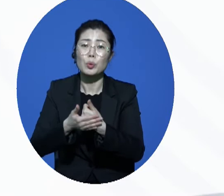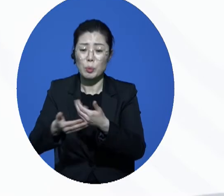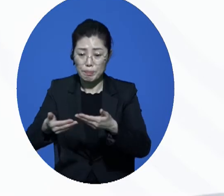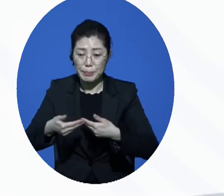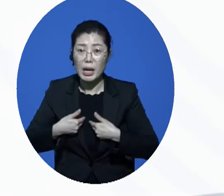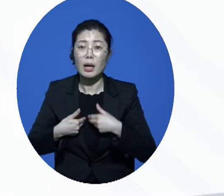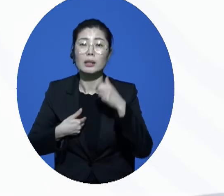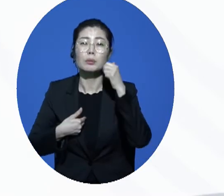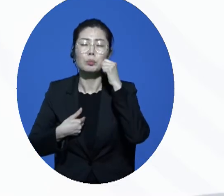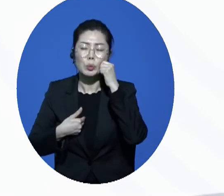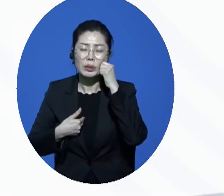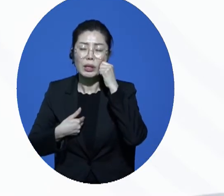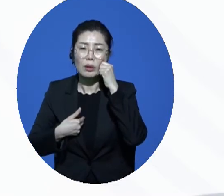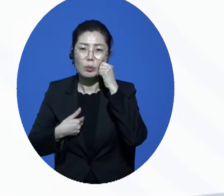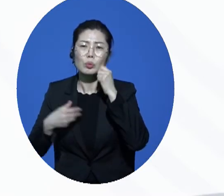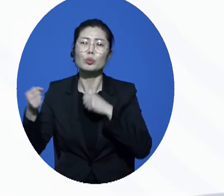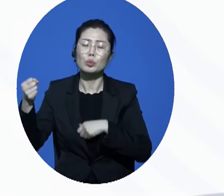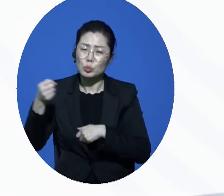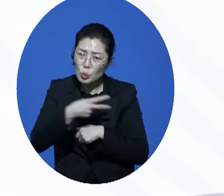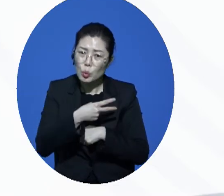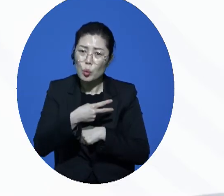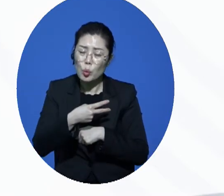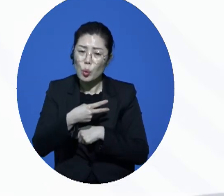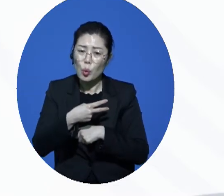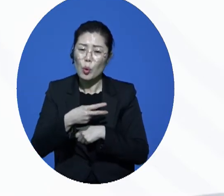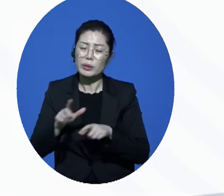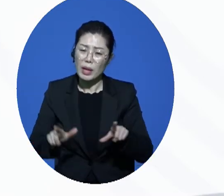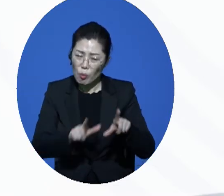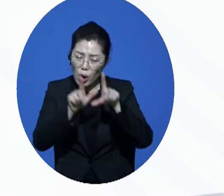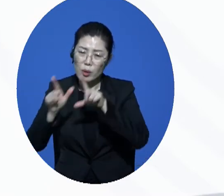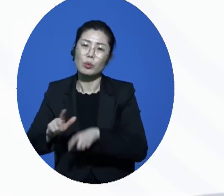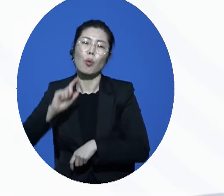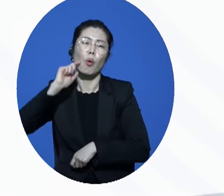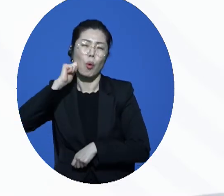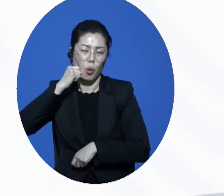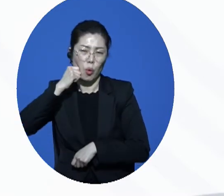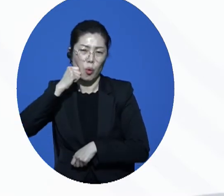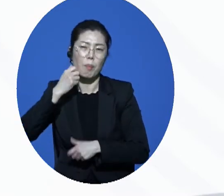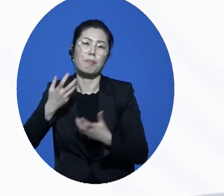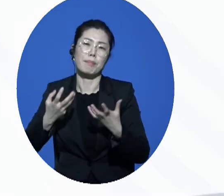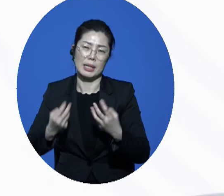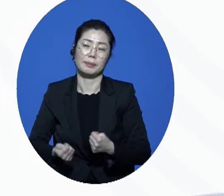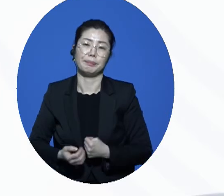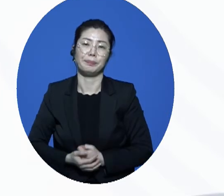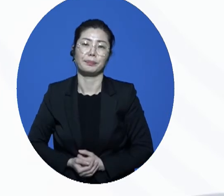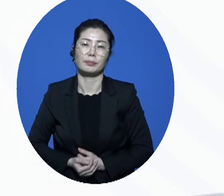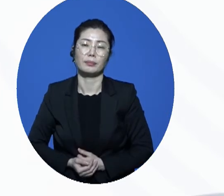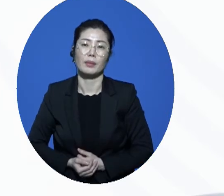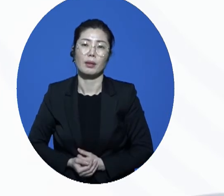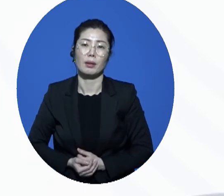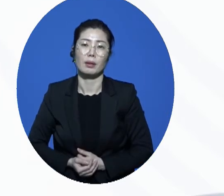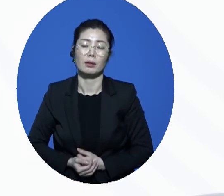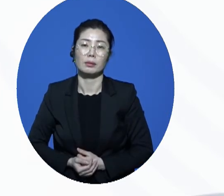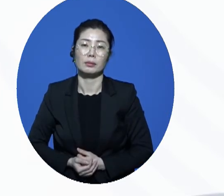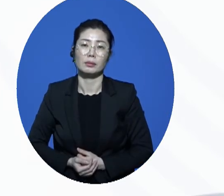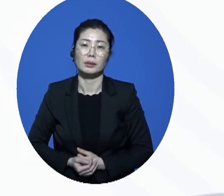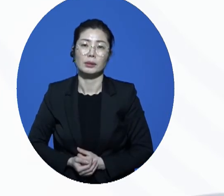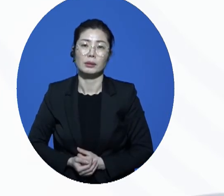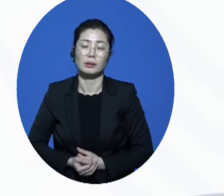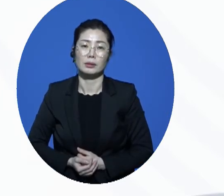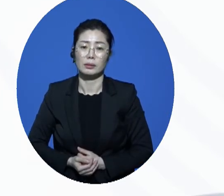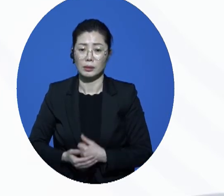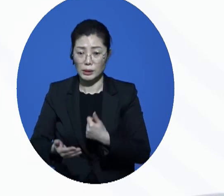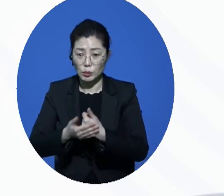받지 못하는 것 이외에 삶 자체에도 많은 어려움을 겪게 되었습니다. 기본적인